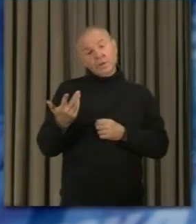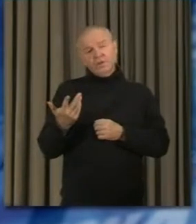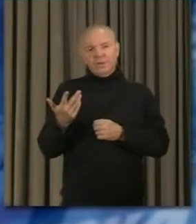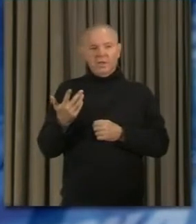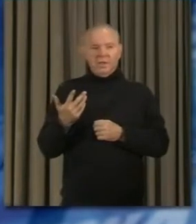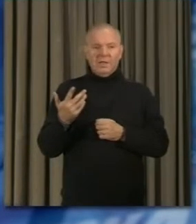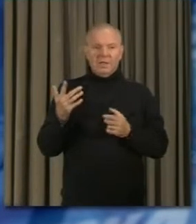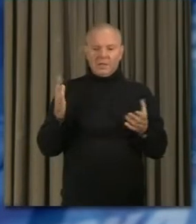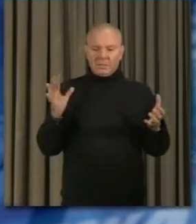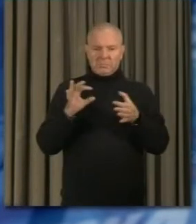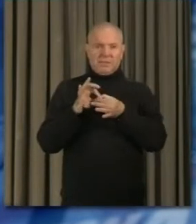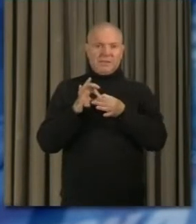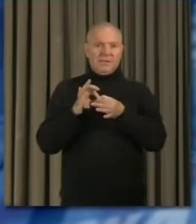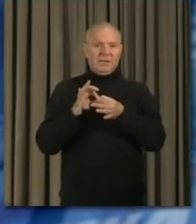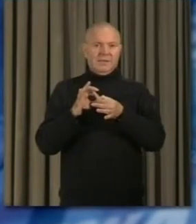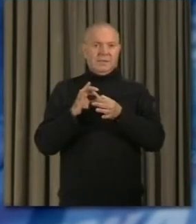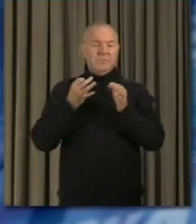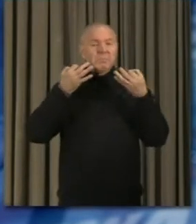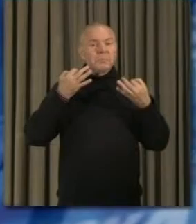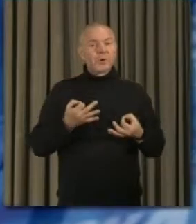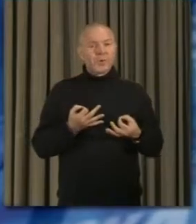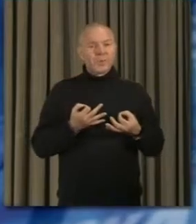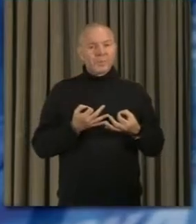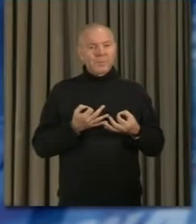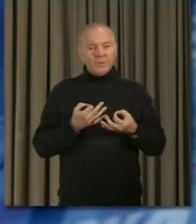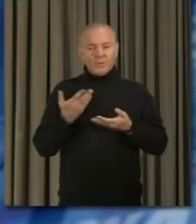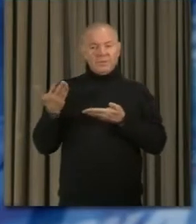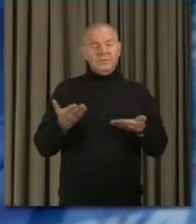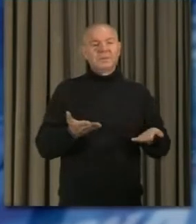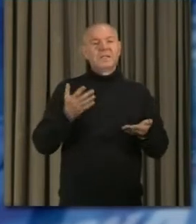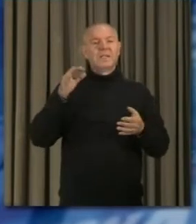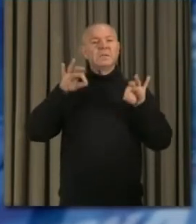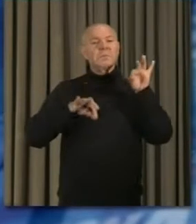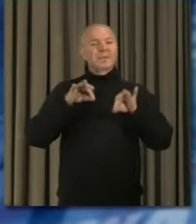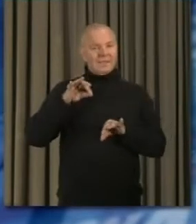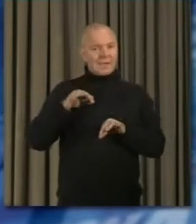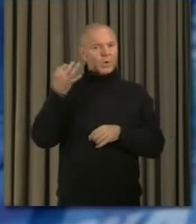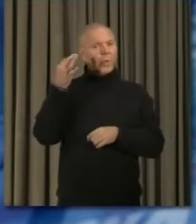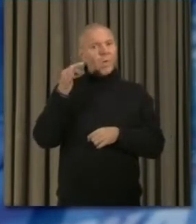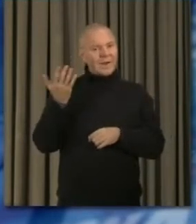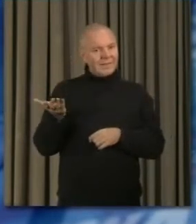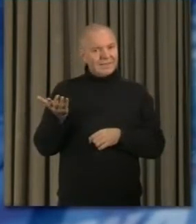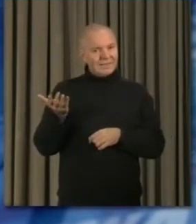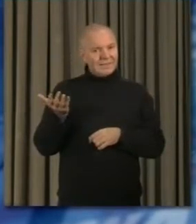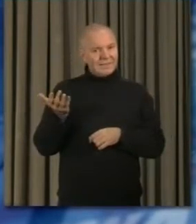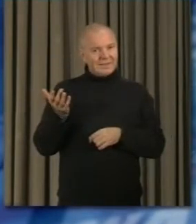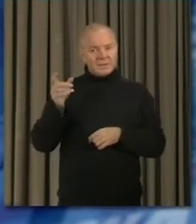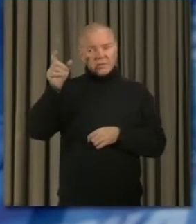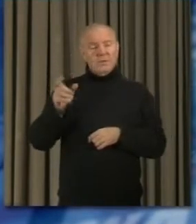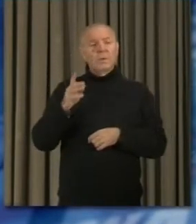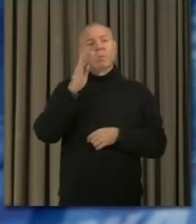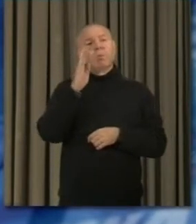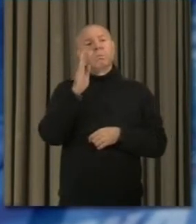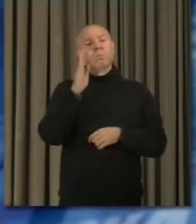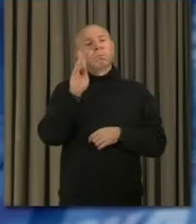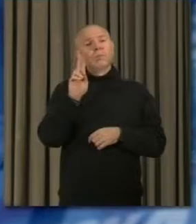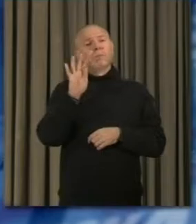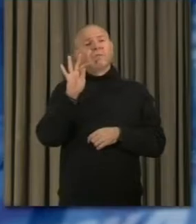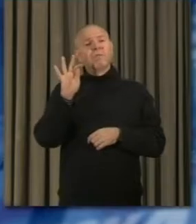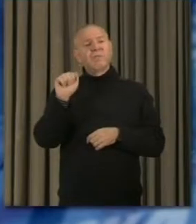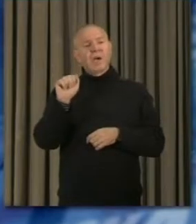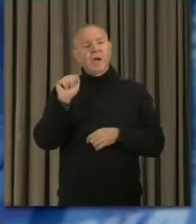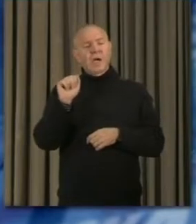contemporaneità portiamo qui uno spettacolo di qualità credo che in molti conoscano Federico Buffa che è